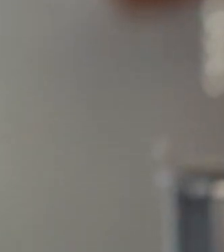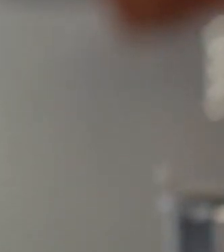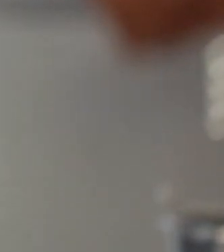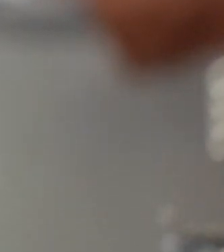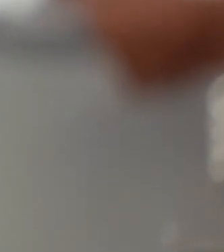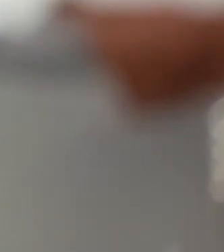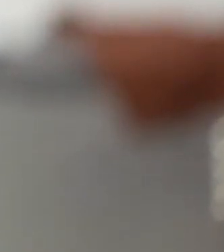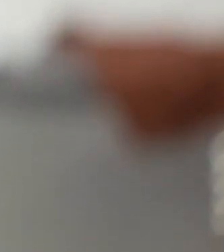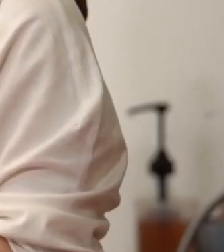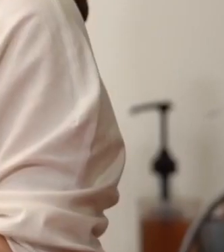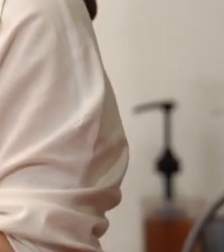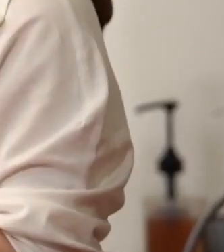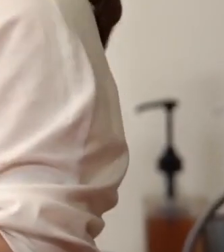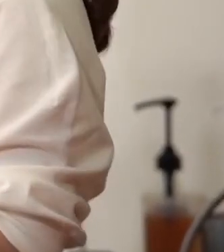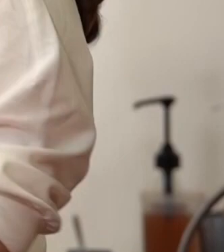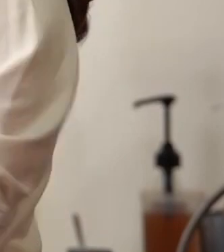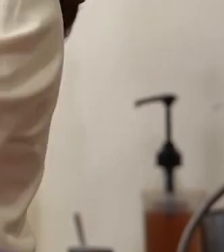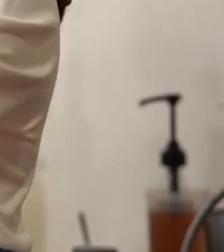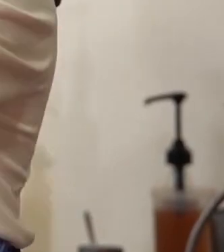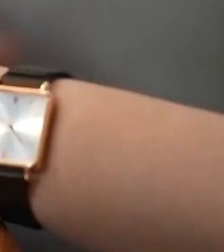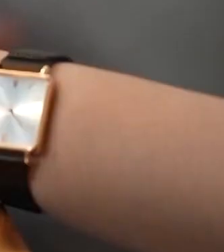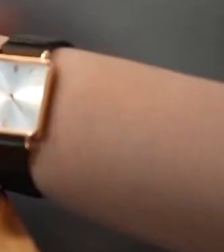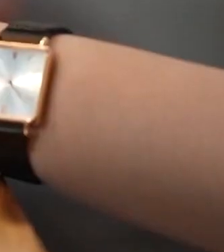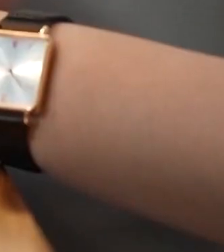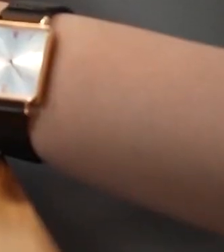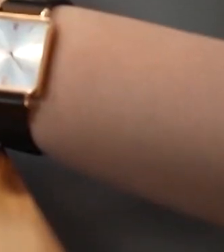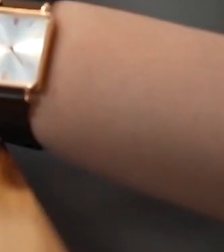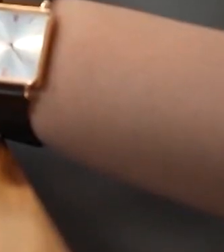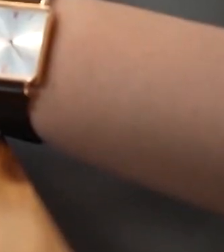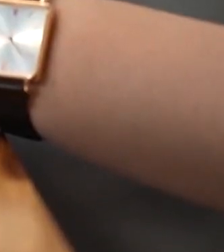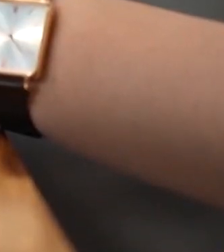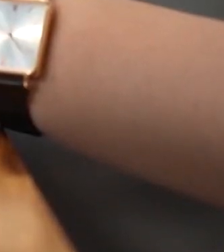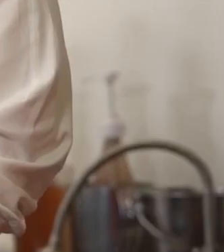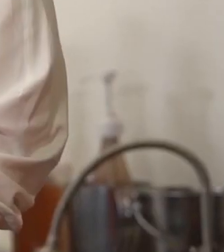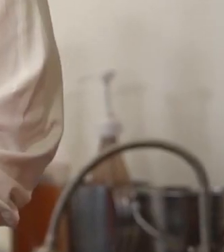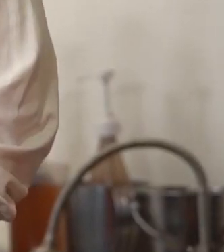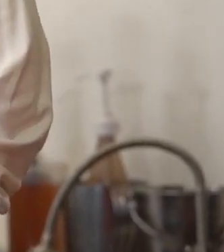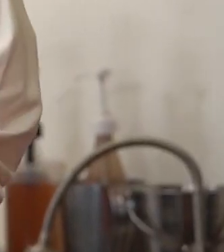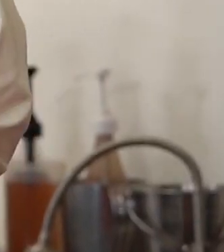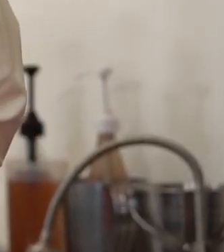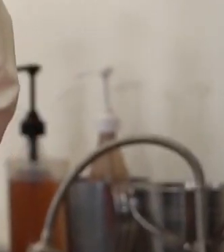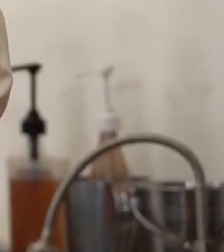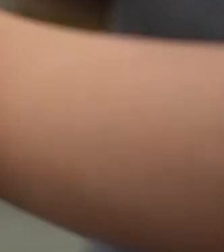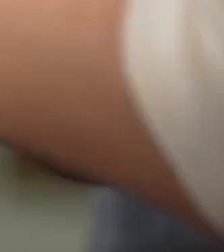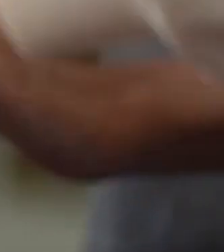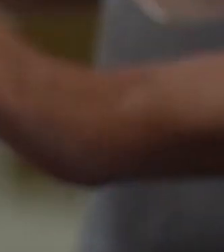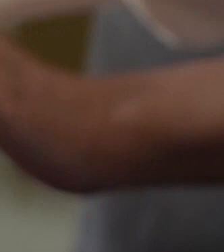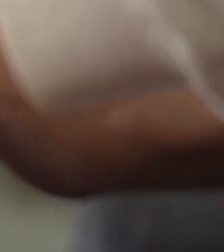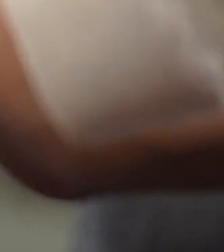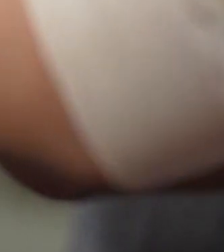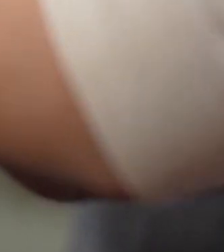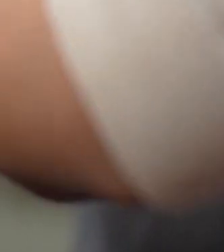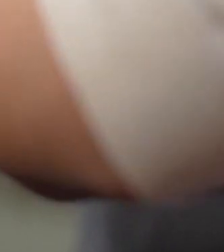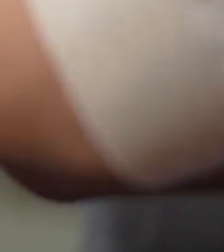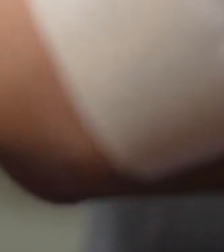เครื่องปั่นปั่นส่วนผสมจนเข้ากันท่านยกโถปั่นออกจากเครื่องและเทมัทฉะลาเต้ใส่แก้วที่มีน้ำแข็งปิดฝาแก้ว